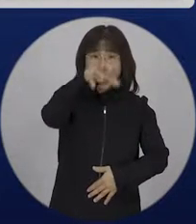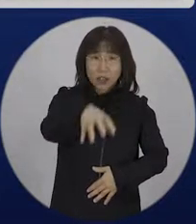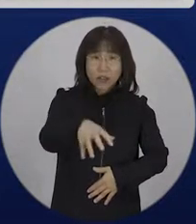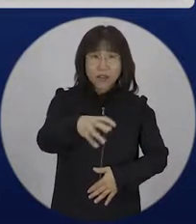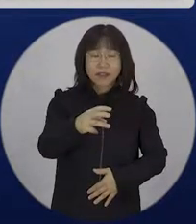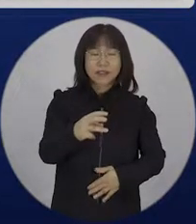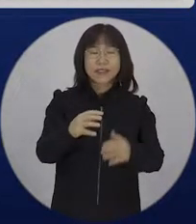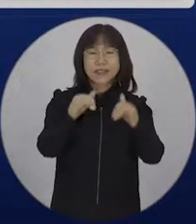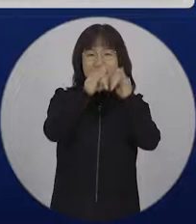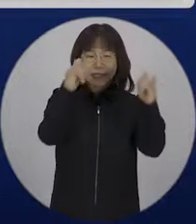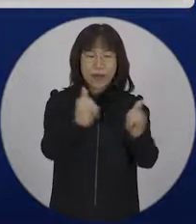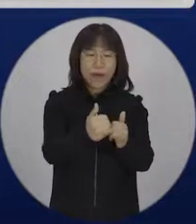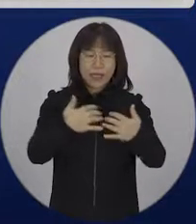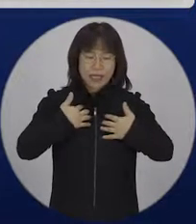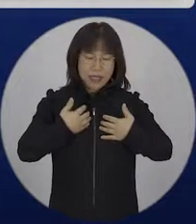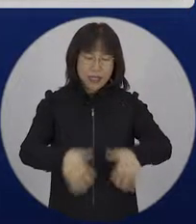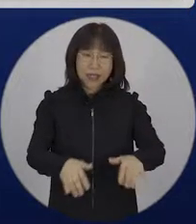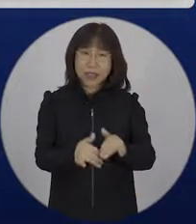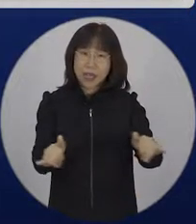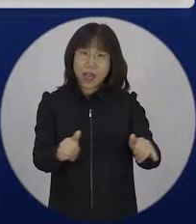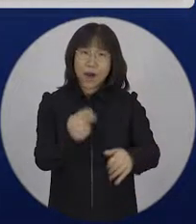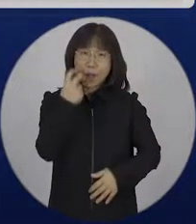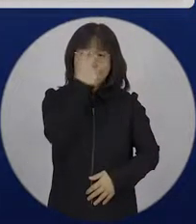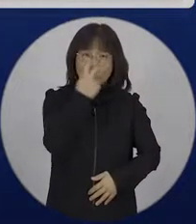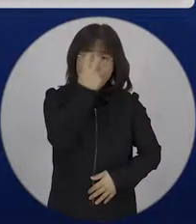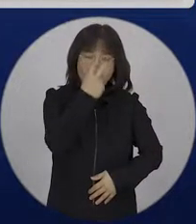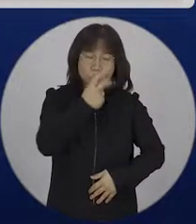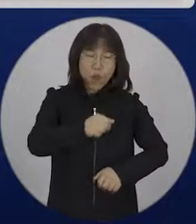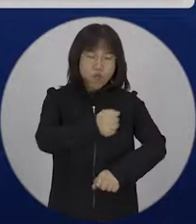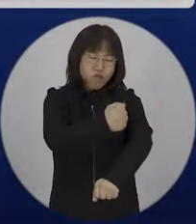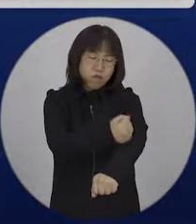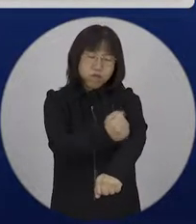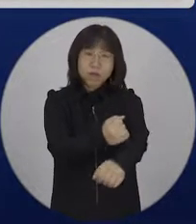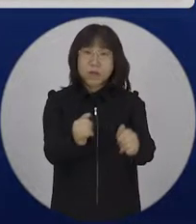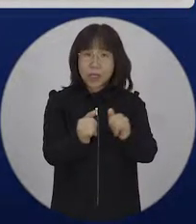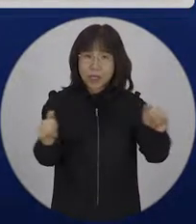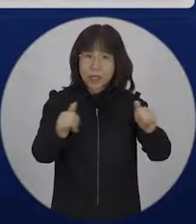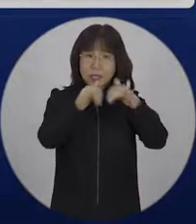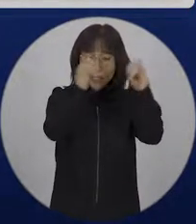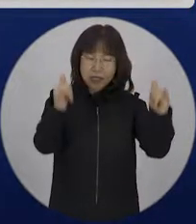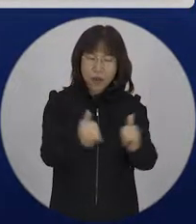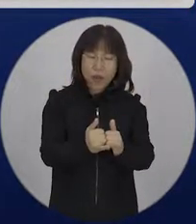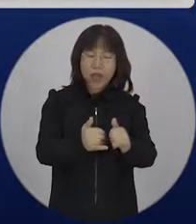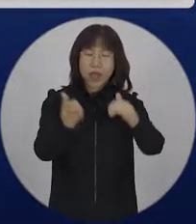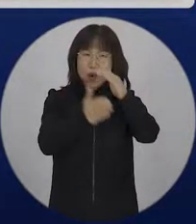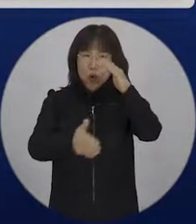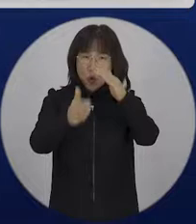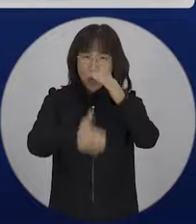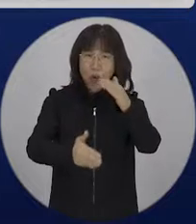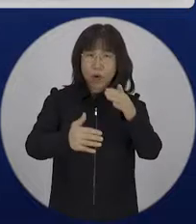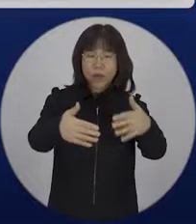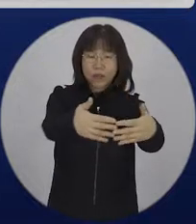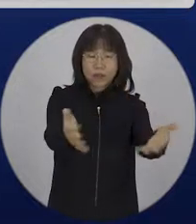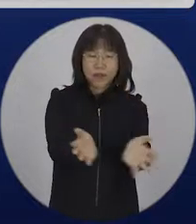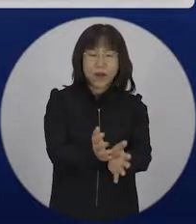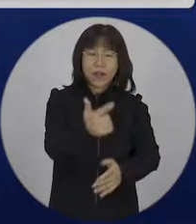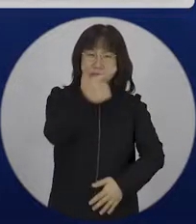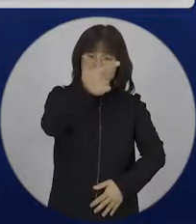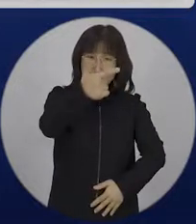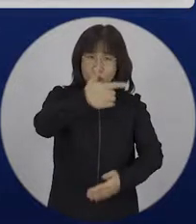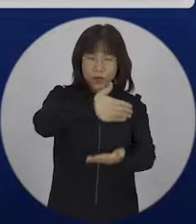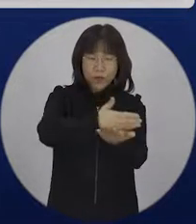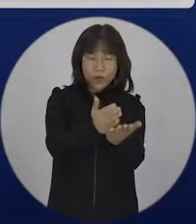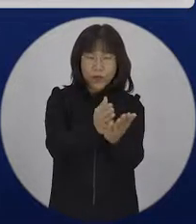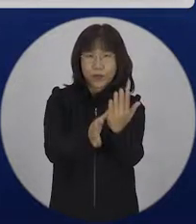서울지방경찰청에서는 사회적 약자 보호활동에 기여한 사회단체, 공공기관 등 6개 단체를 선정해 공동체 치안